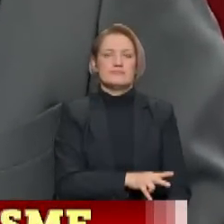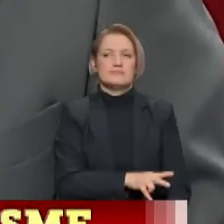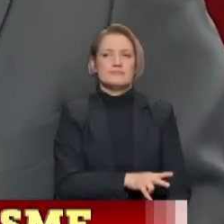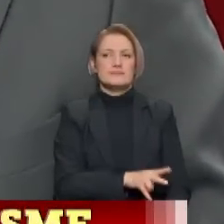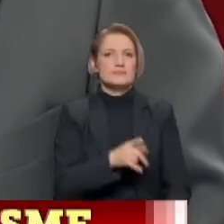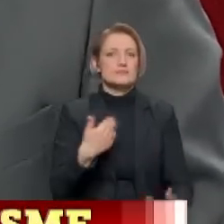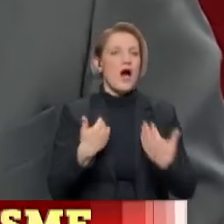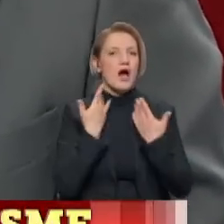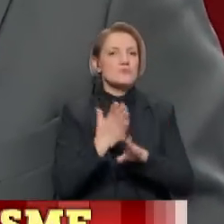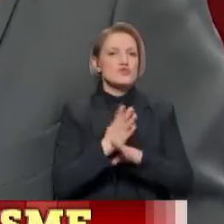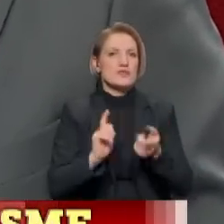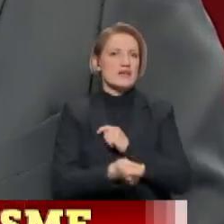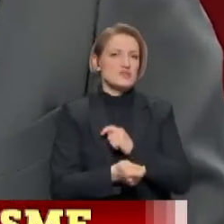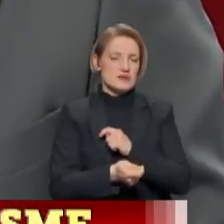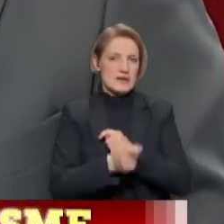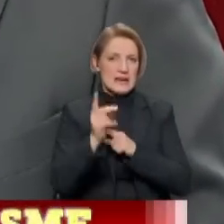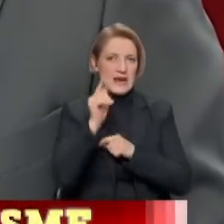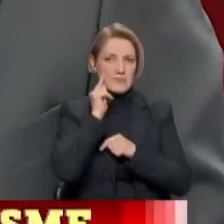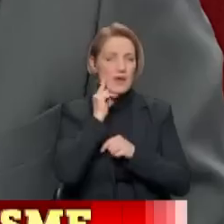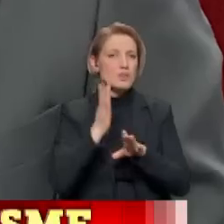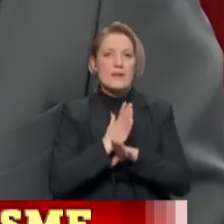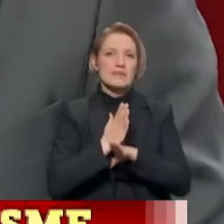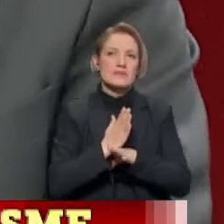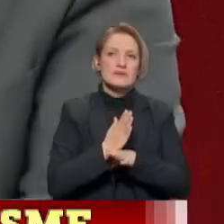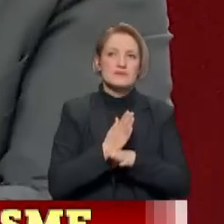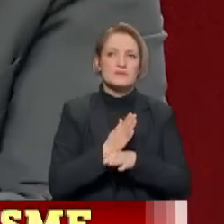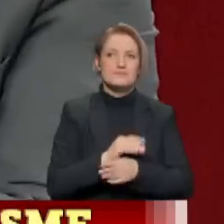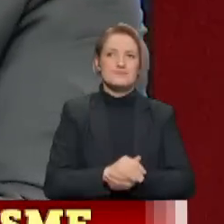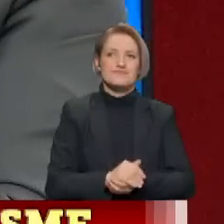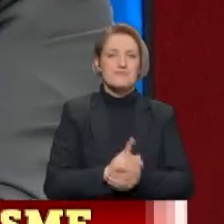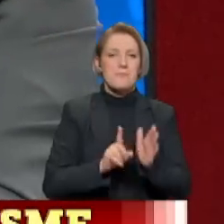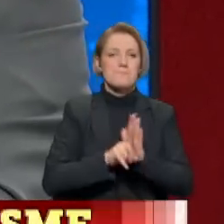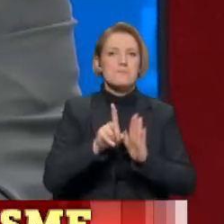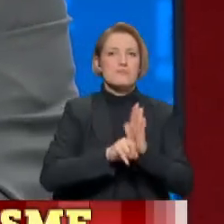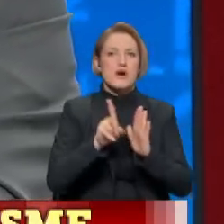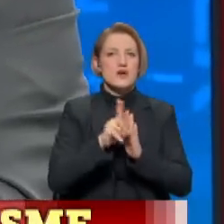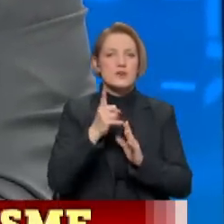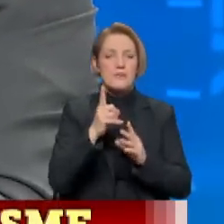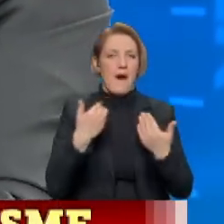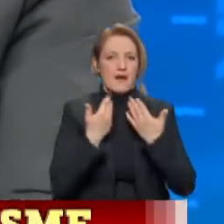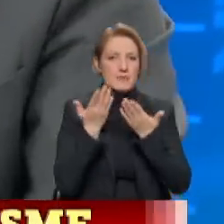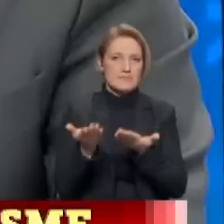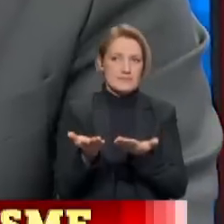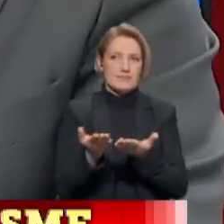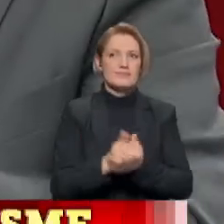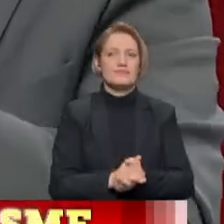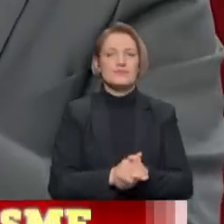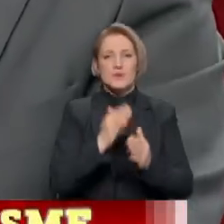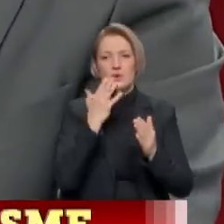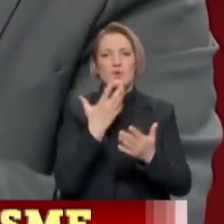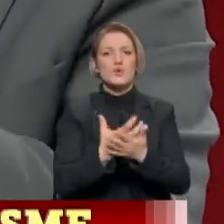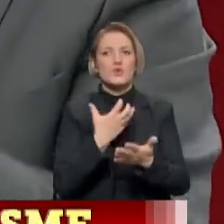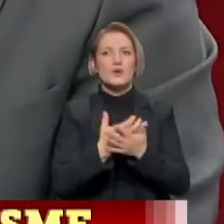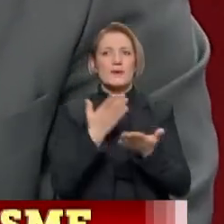Bu hakim niye değişti İlker Bey? Neden değişti? Başarılı bir hakimi vardı mahkemenin.